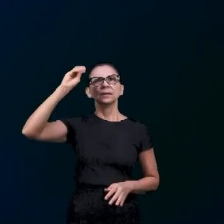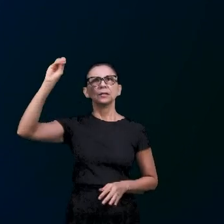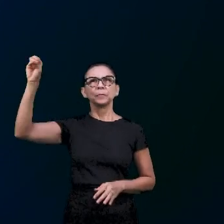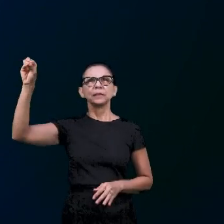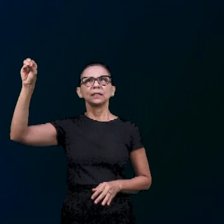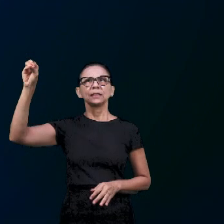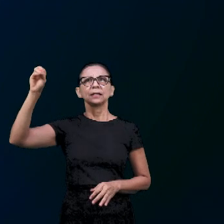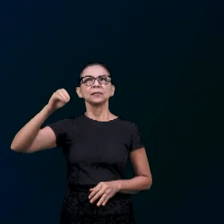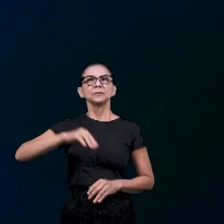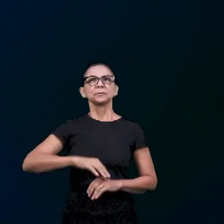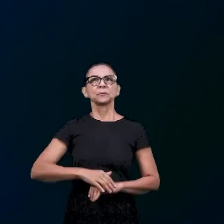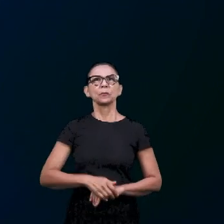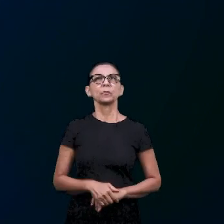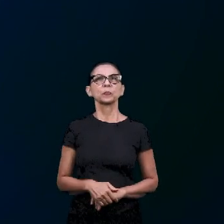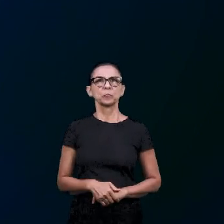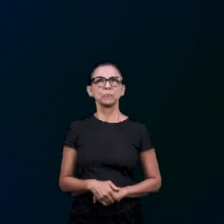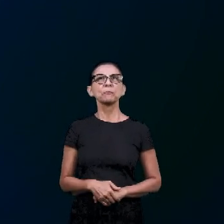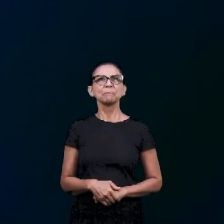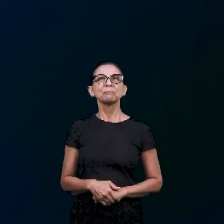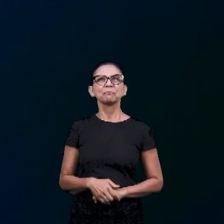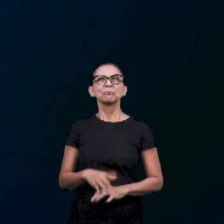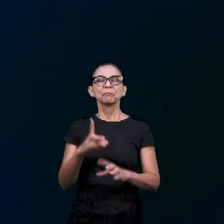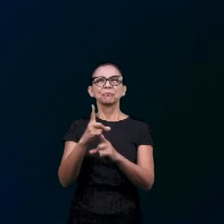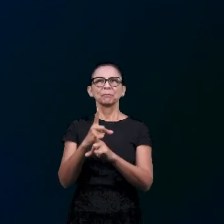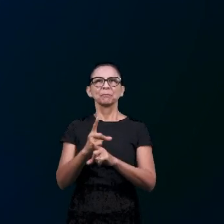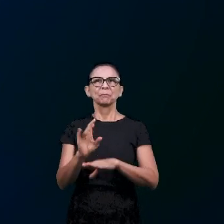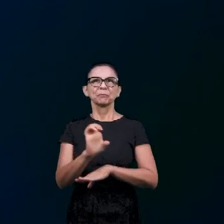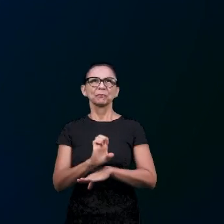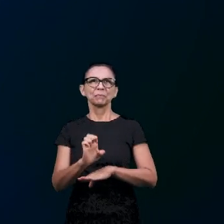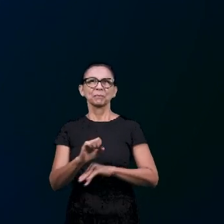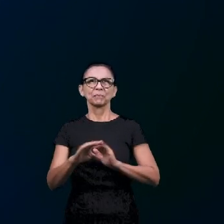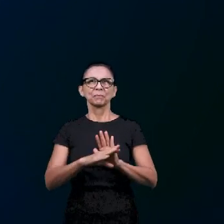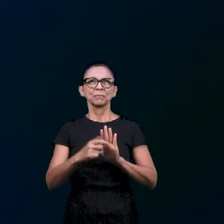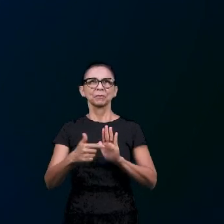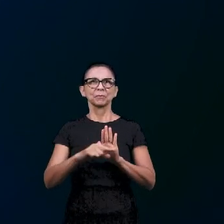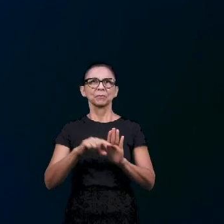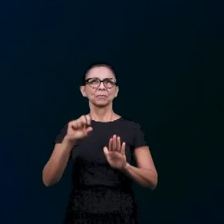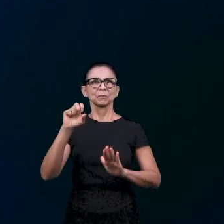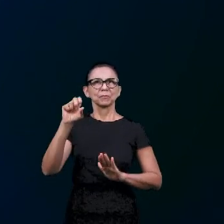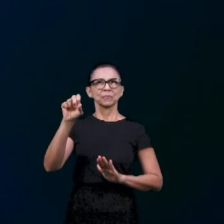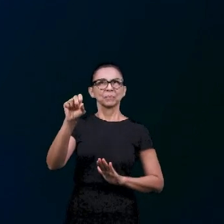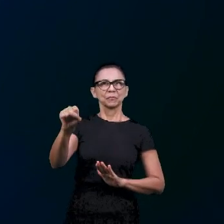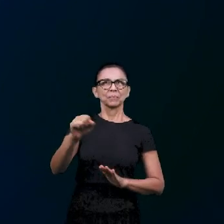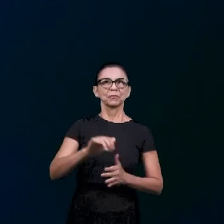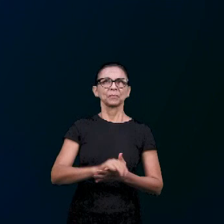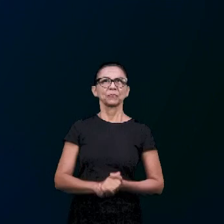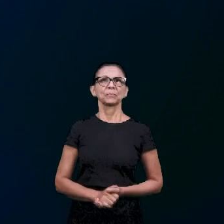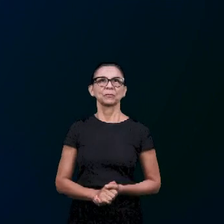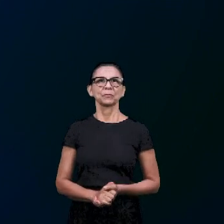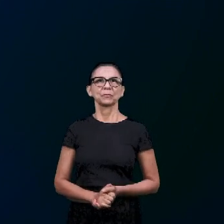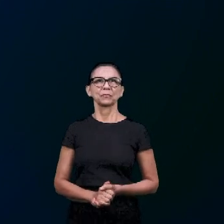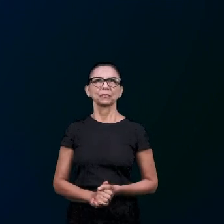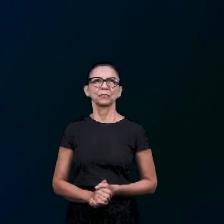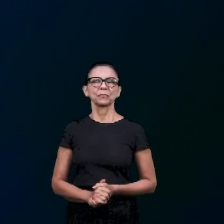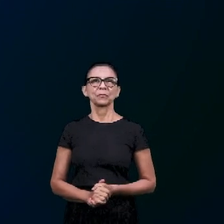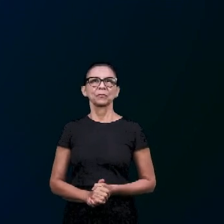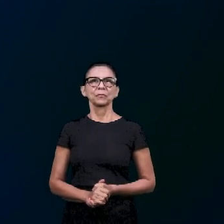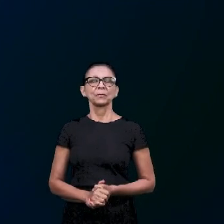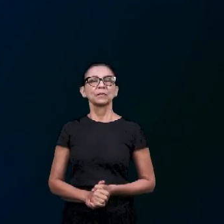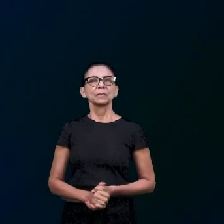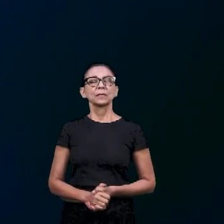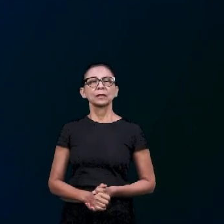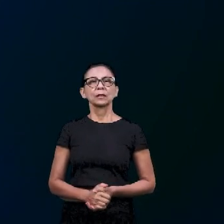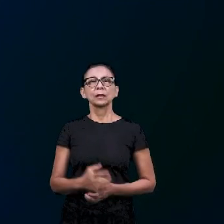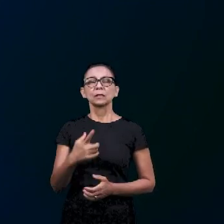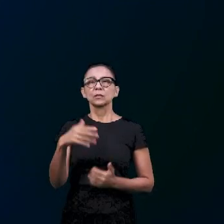8. Personne ne peut se mettre à la position du Père. Il dit, il est le grand je